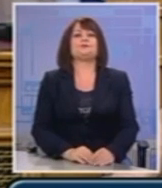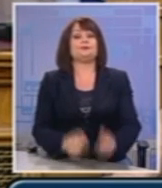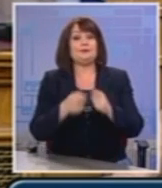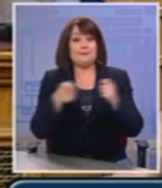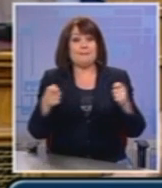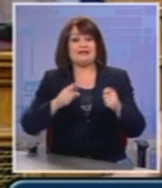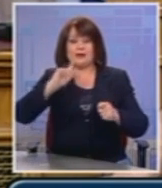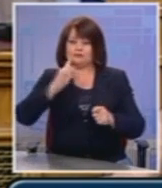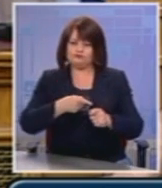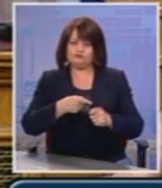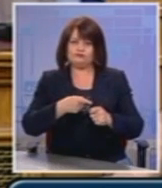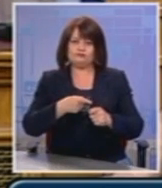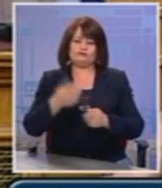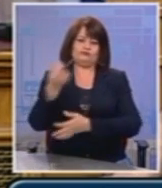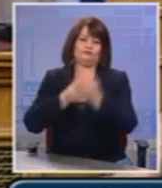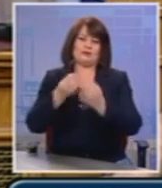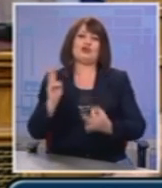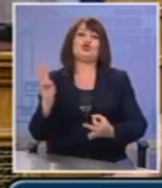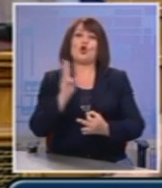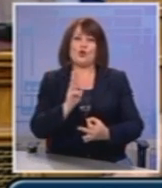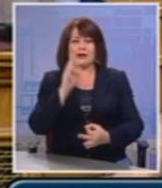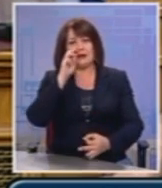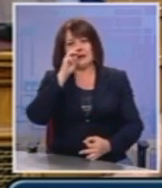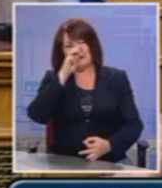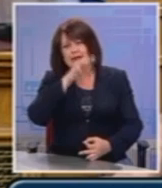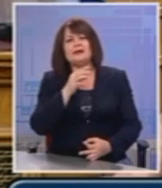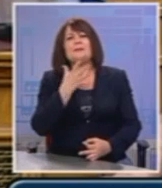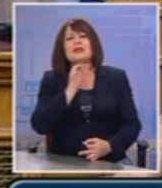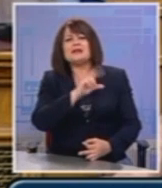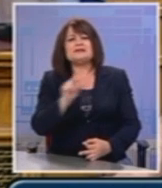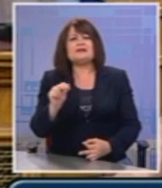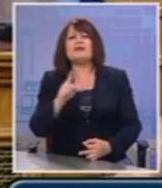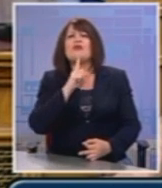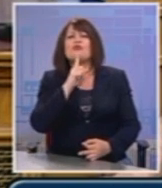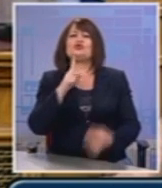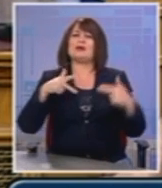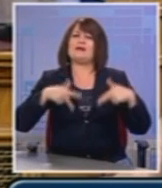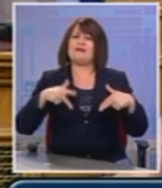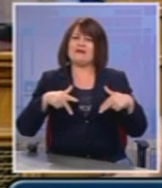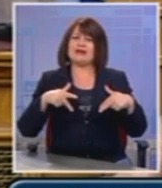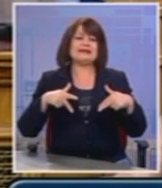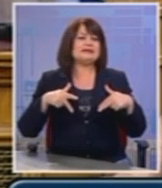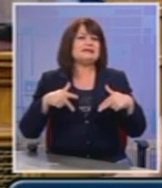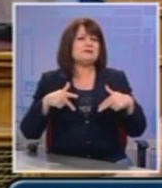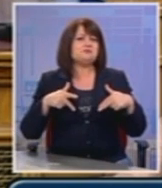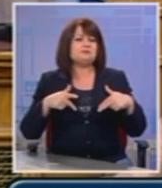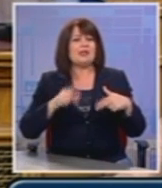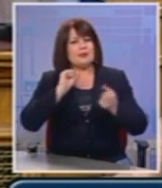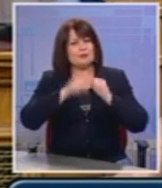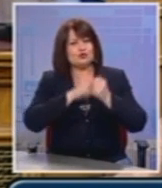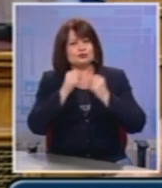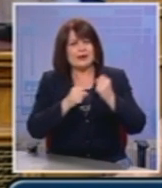που επιβλήθηκαν υπό την καθοδήγηση της τρόικας ελάχιστα διαφέρουν από αυτά που θα επέβαλλε μια κυβέρνηση η οποία θα προσπαθούσε να